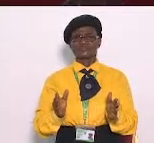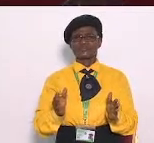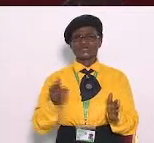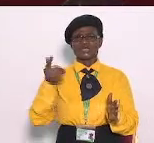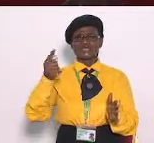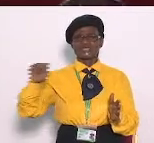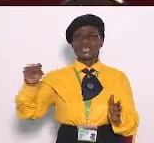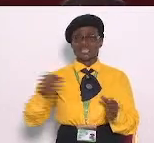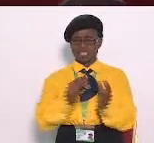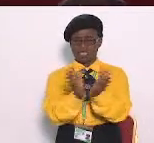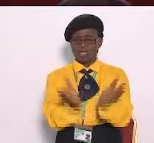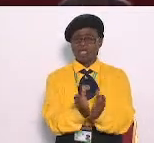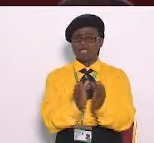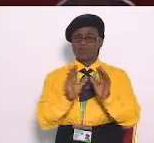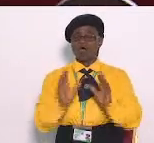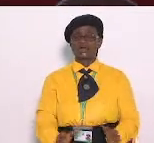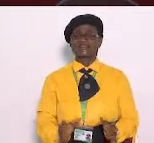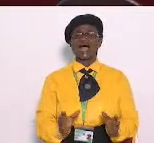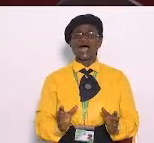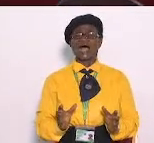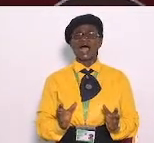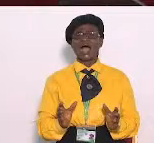créateur le